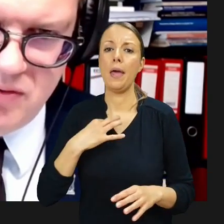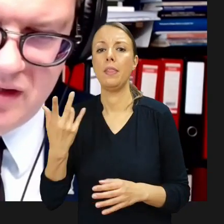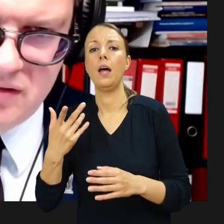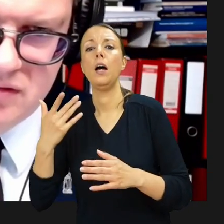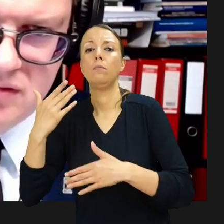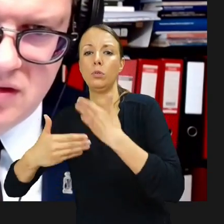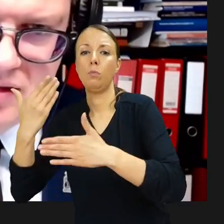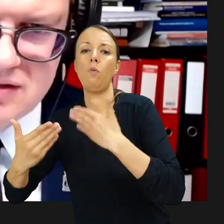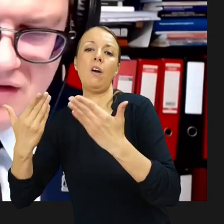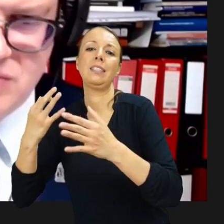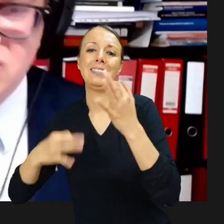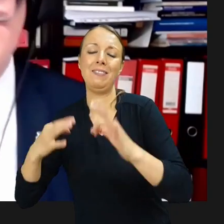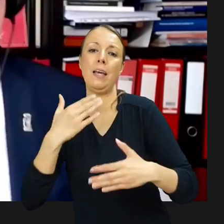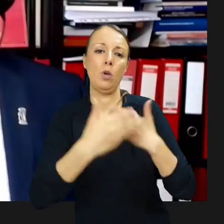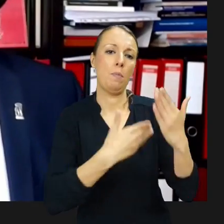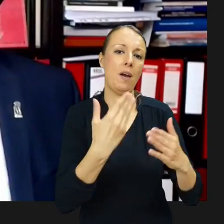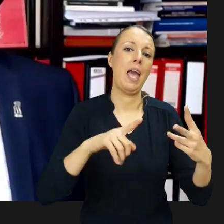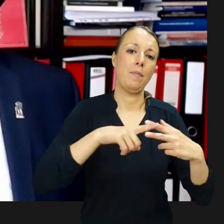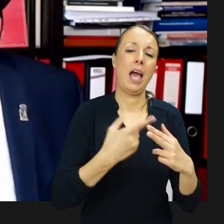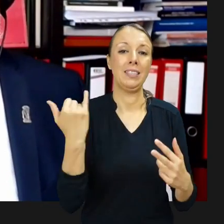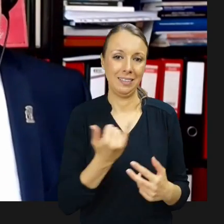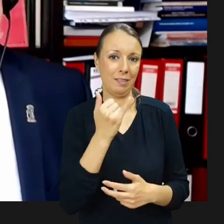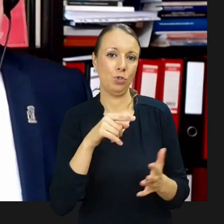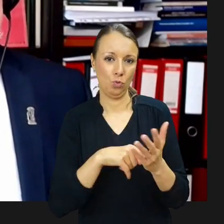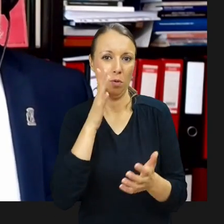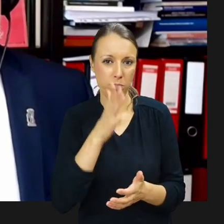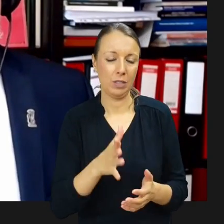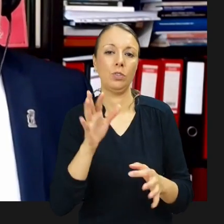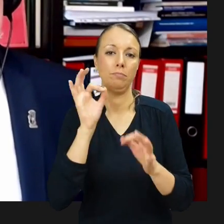szczególny rodzaj postępowania. Zawsze będzie to szczególny rodzaj postępowania.